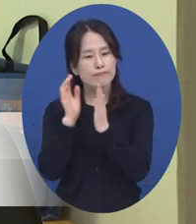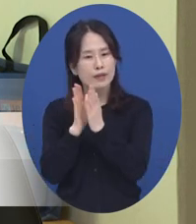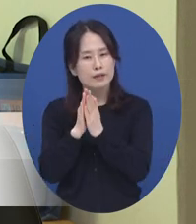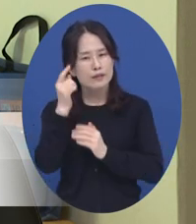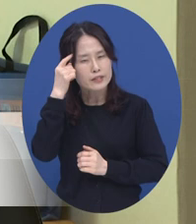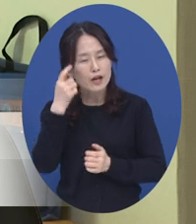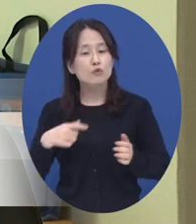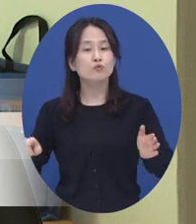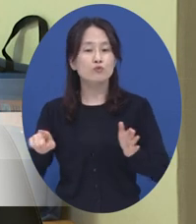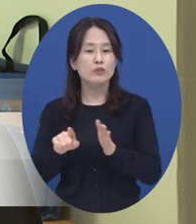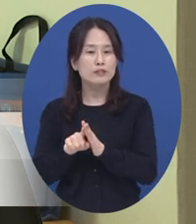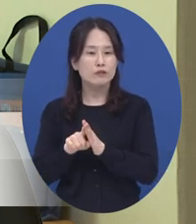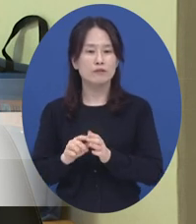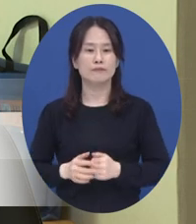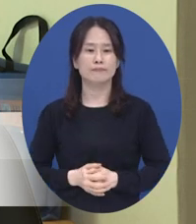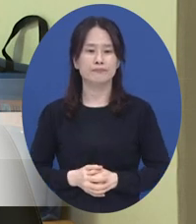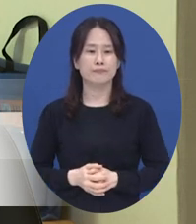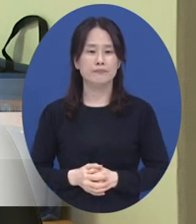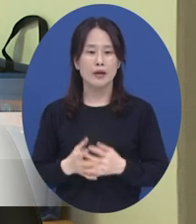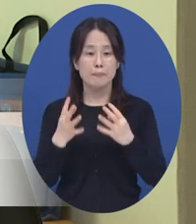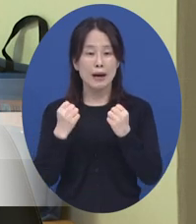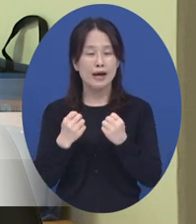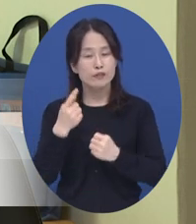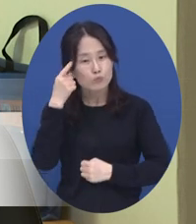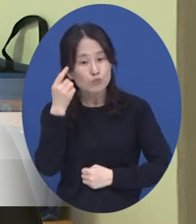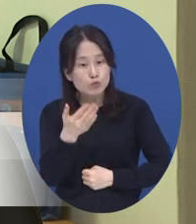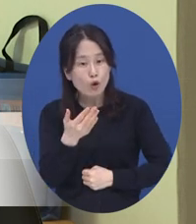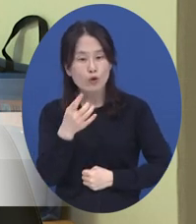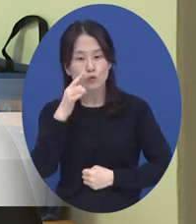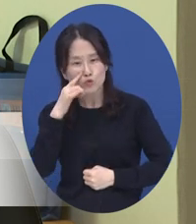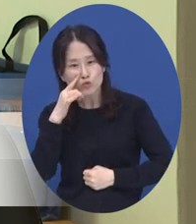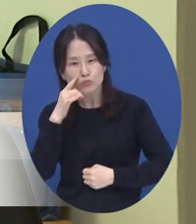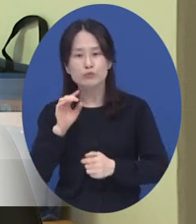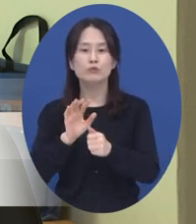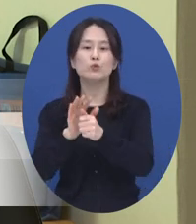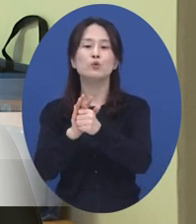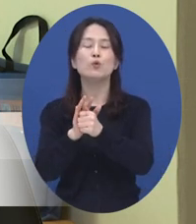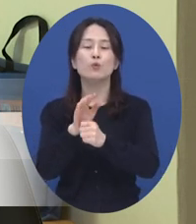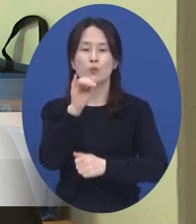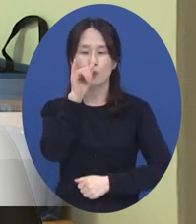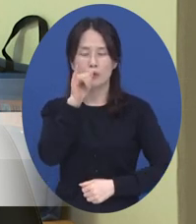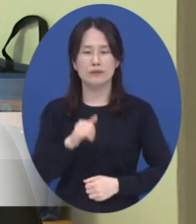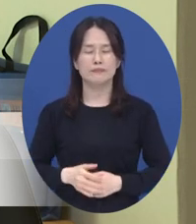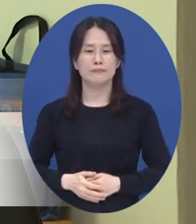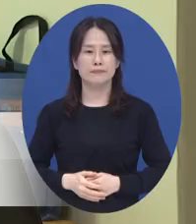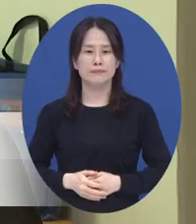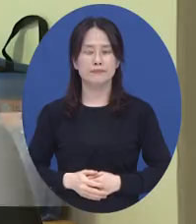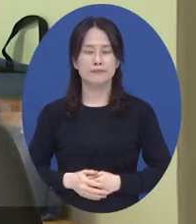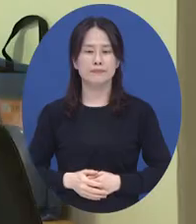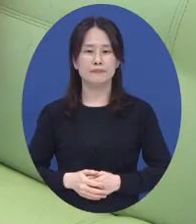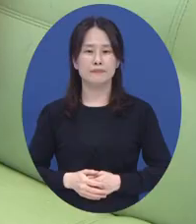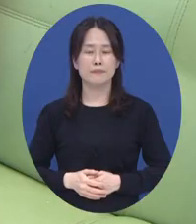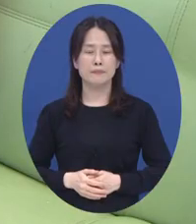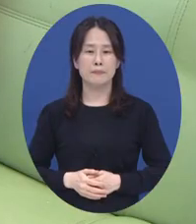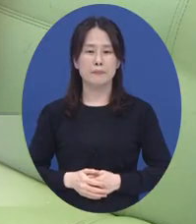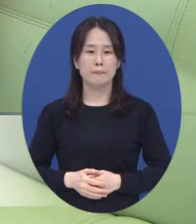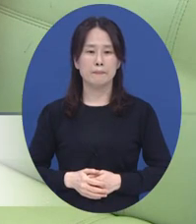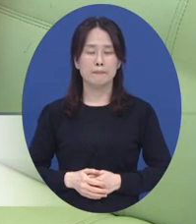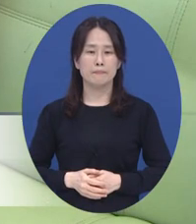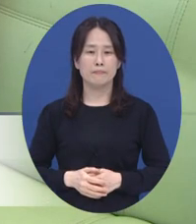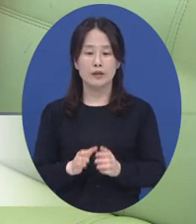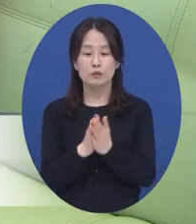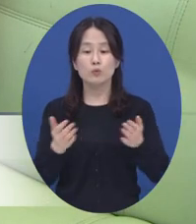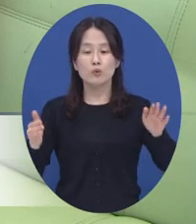아이가 스스로 그 생각을 할 수 있도록 많은 발문을 통해서 끄집어내는 조금 부분으로 갔으면 좋겠다는 가에 들어요